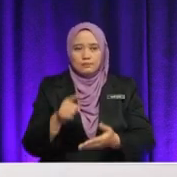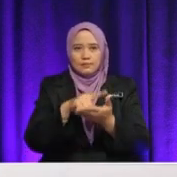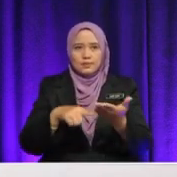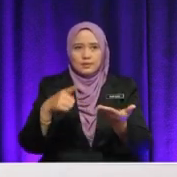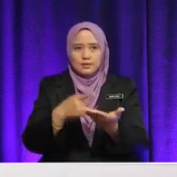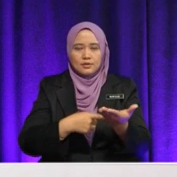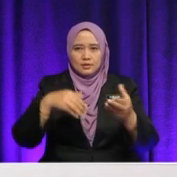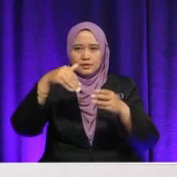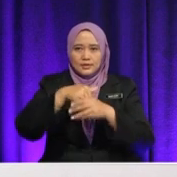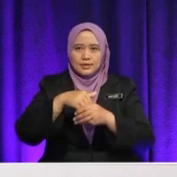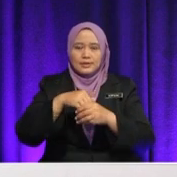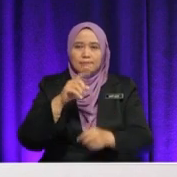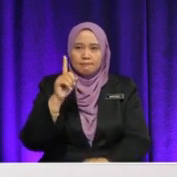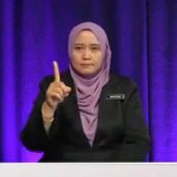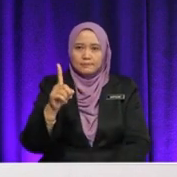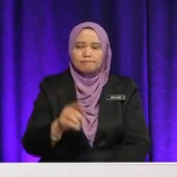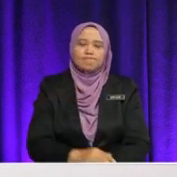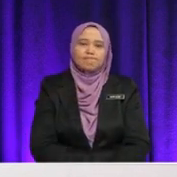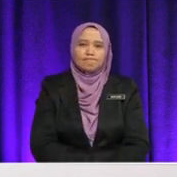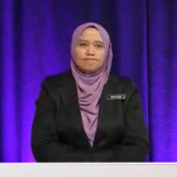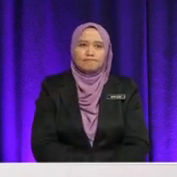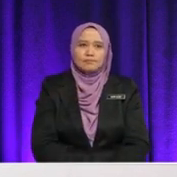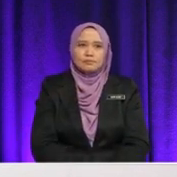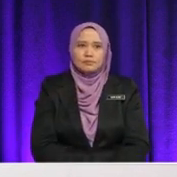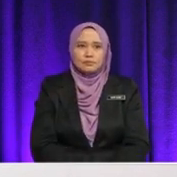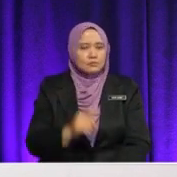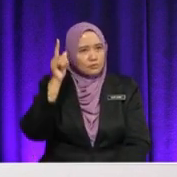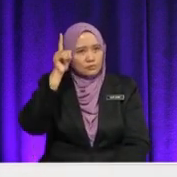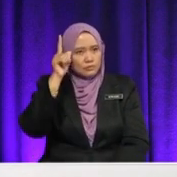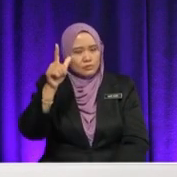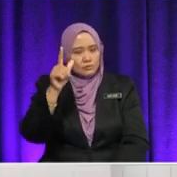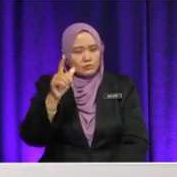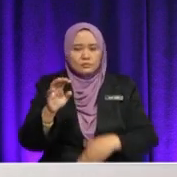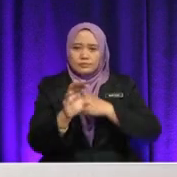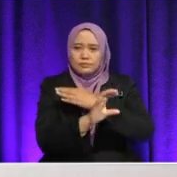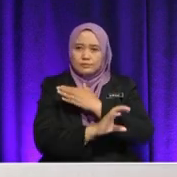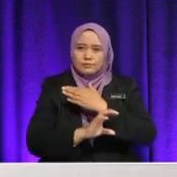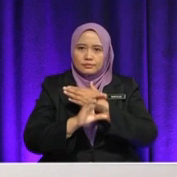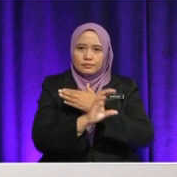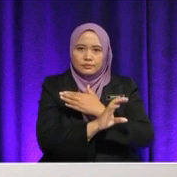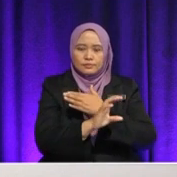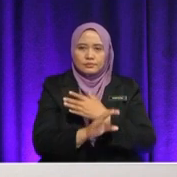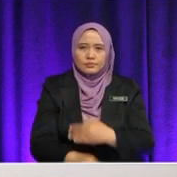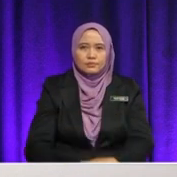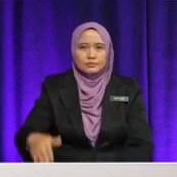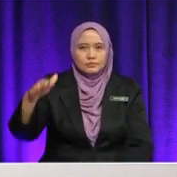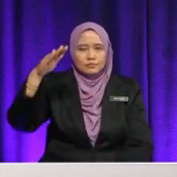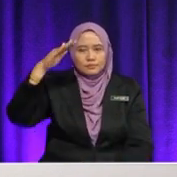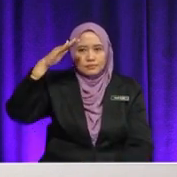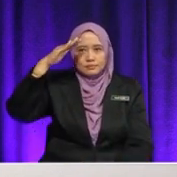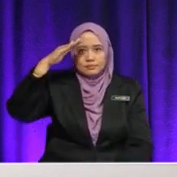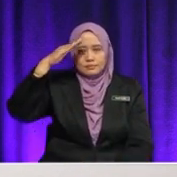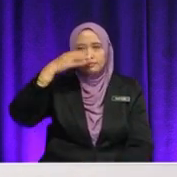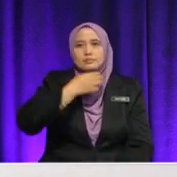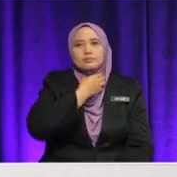ini Agan kursi mengikut Negeri ketera paling banyak Ayo segera kepada jooos lagu Kedah Kelantan Pulau Pinang